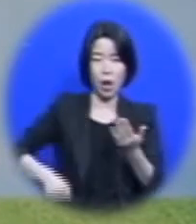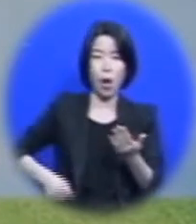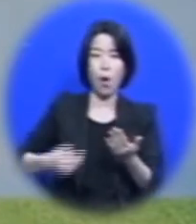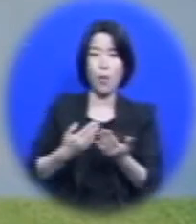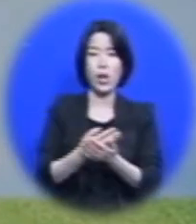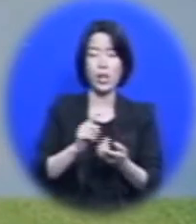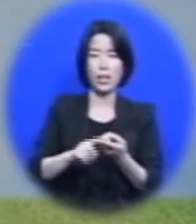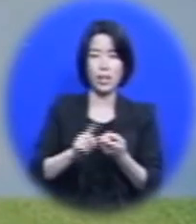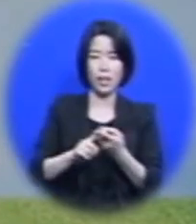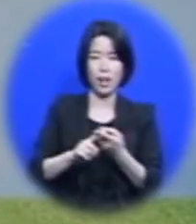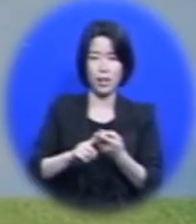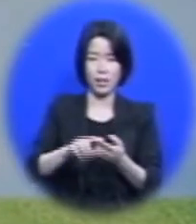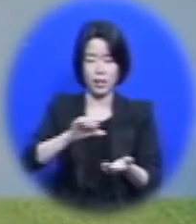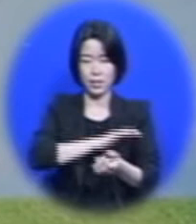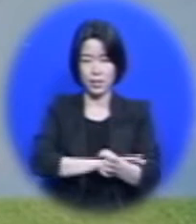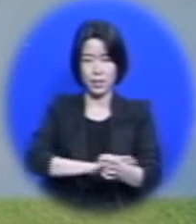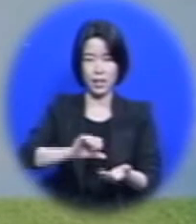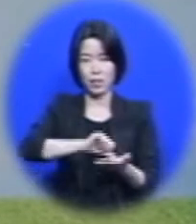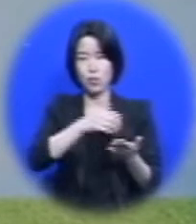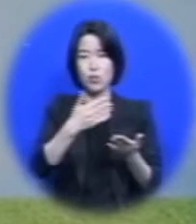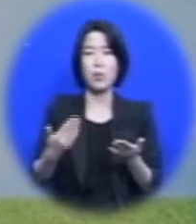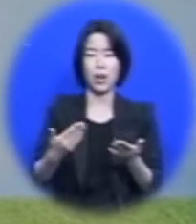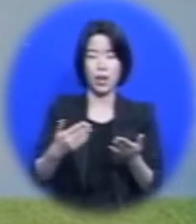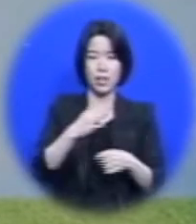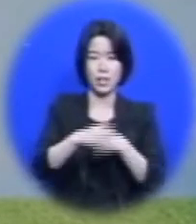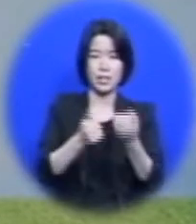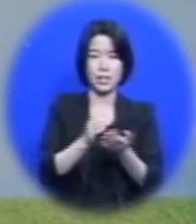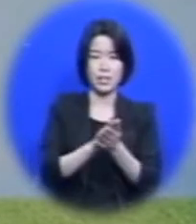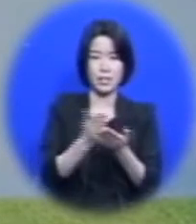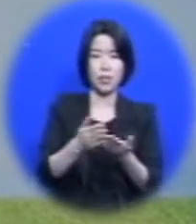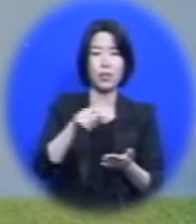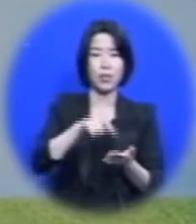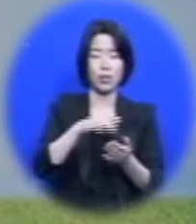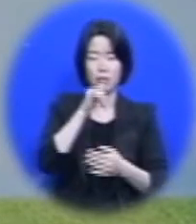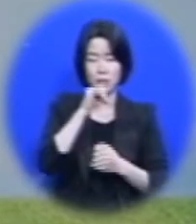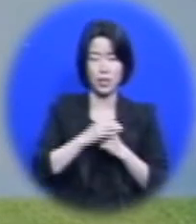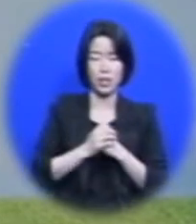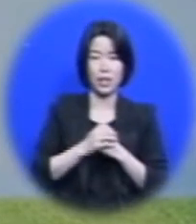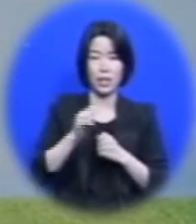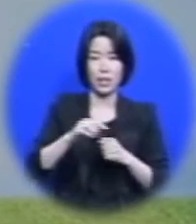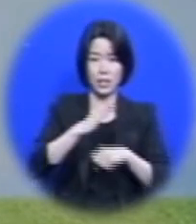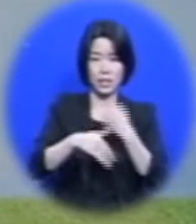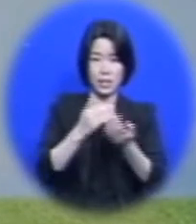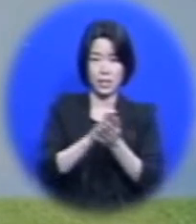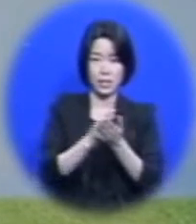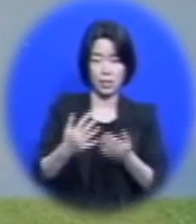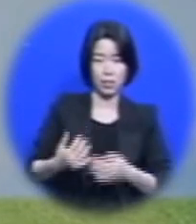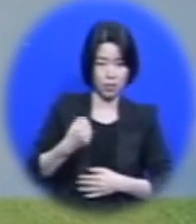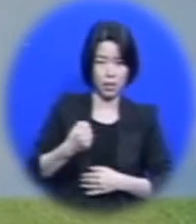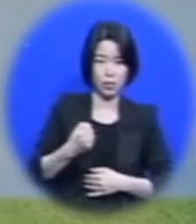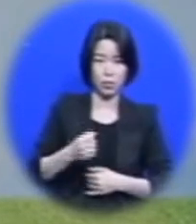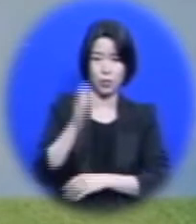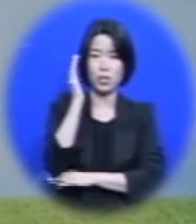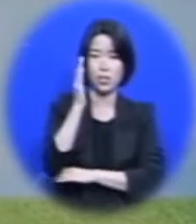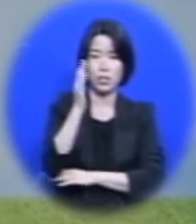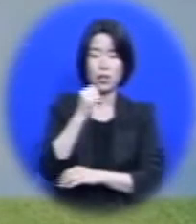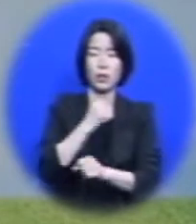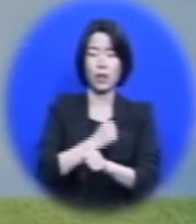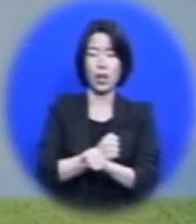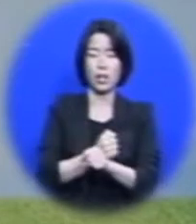성경 본문입니다. 가장 유명한 성경이기도 합니다. 근데 이 성경으로 이 본문으로 설교를 하려고 할